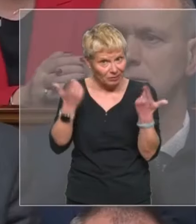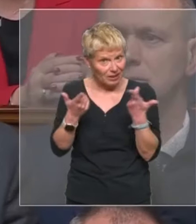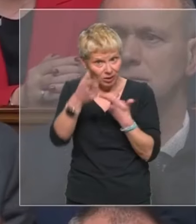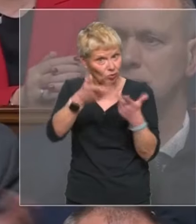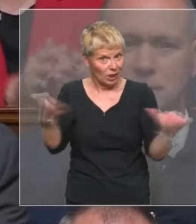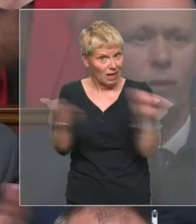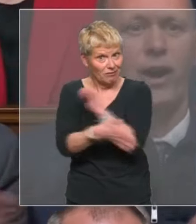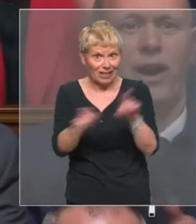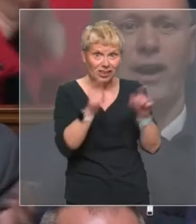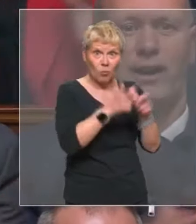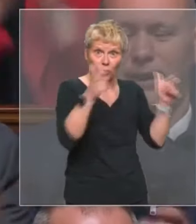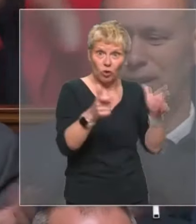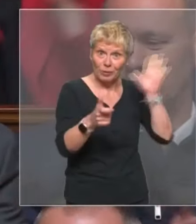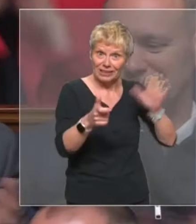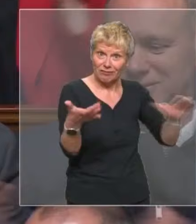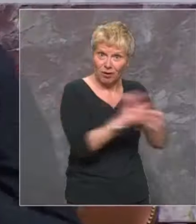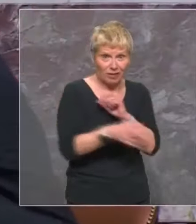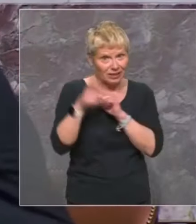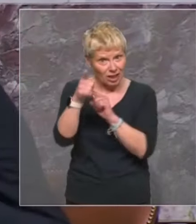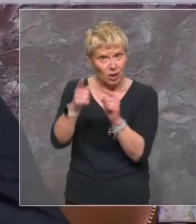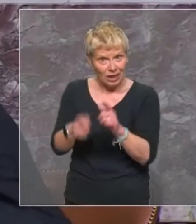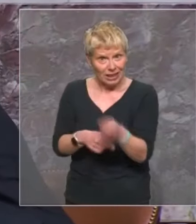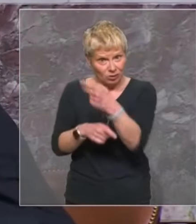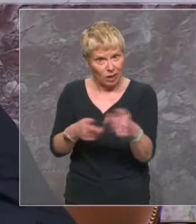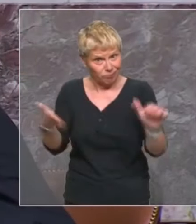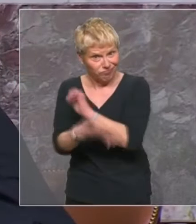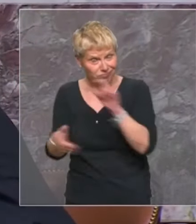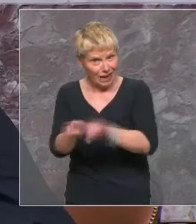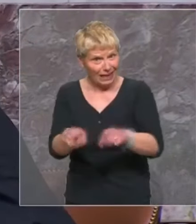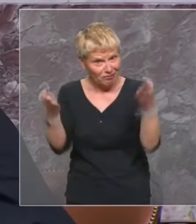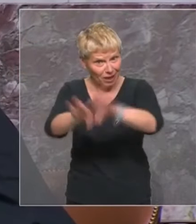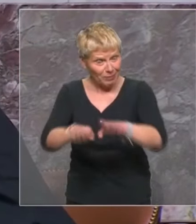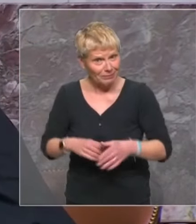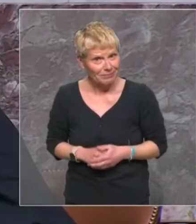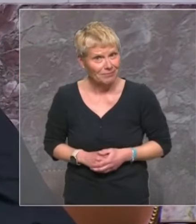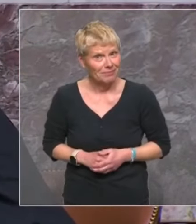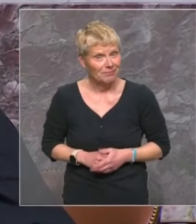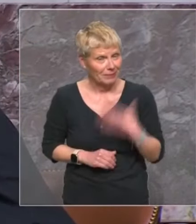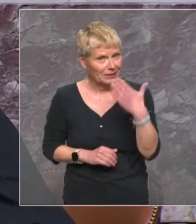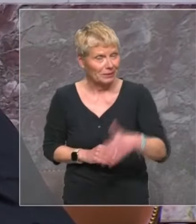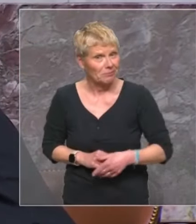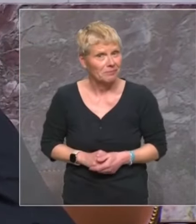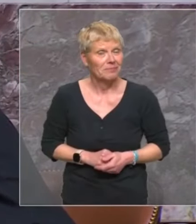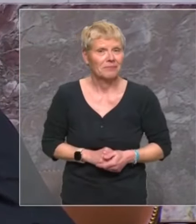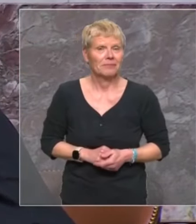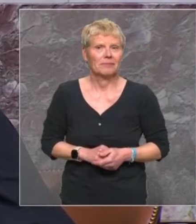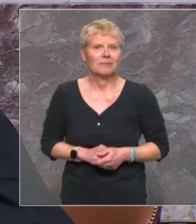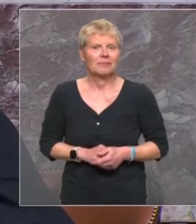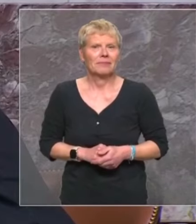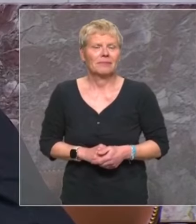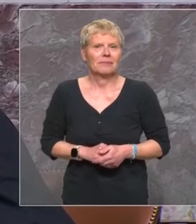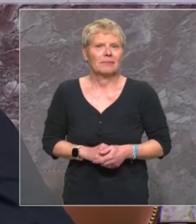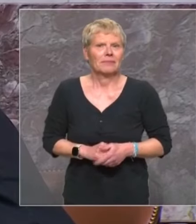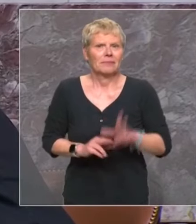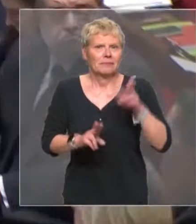je vous remercie je vous remercie la parole est à Madame Nicole Belouet ministre de l'éducation nationale et de la